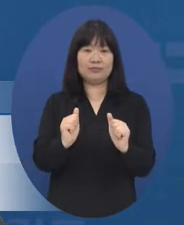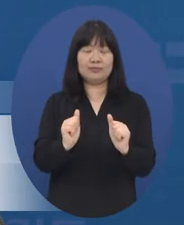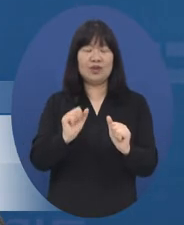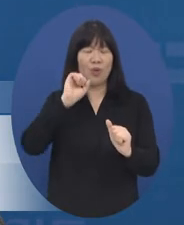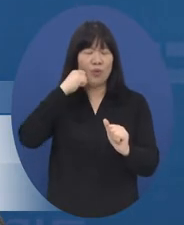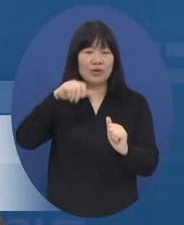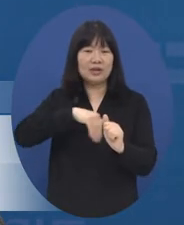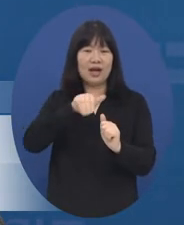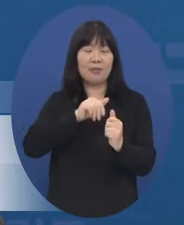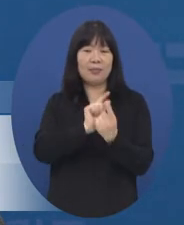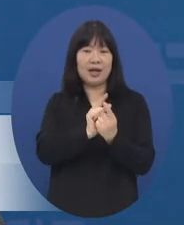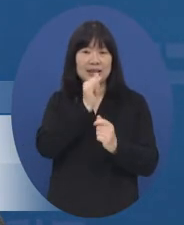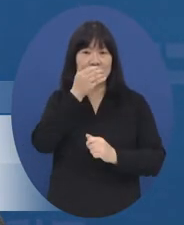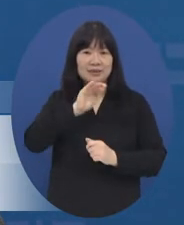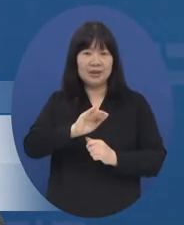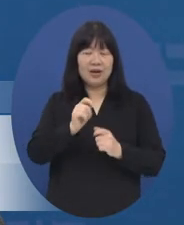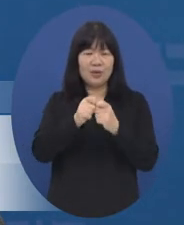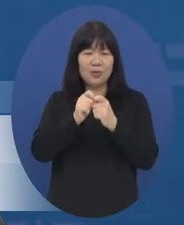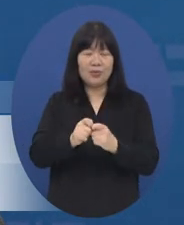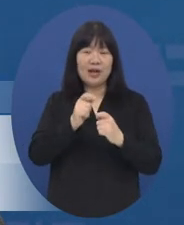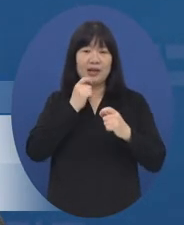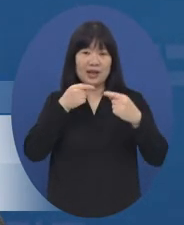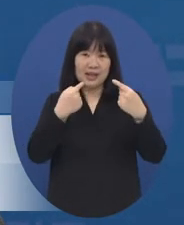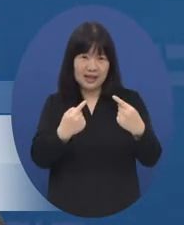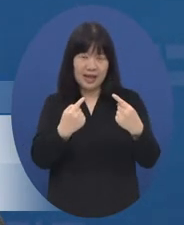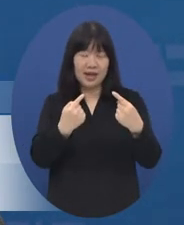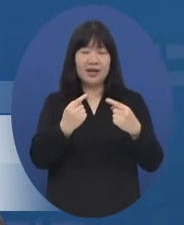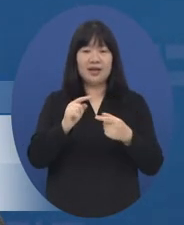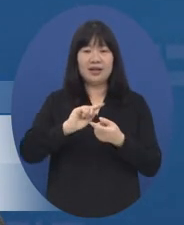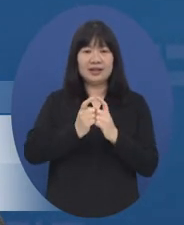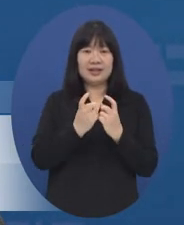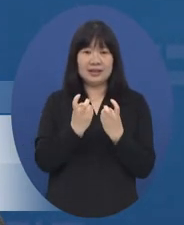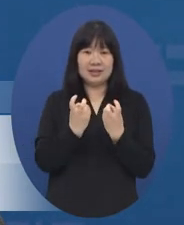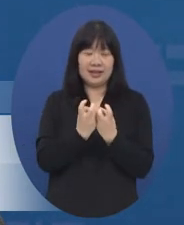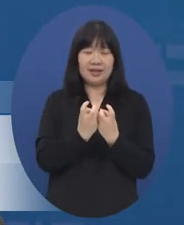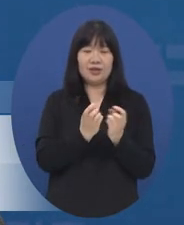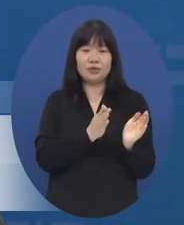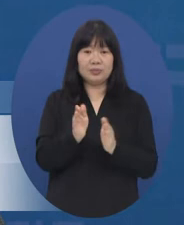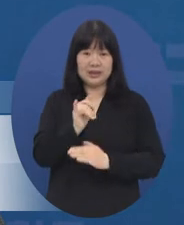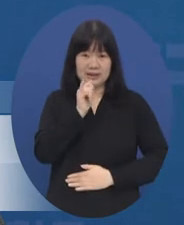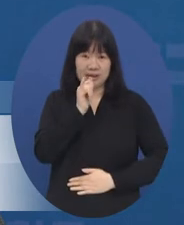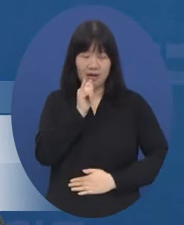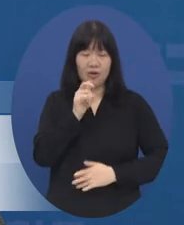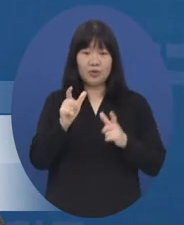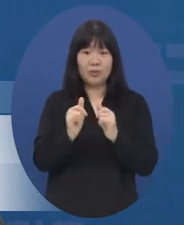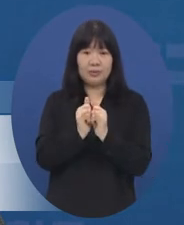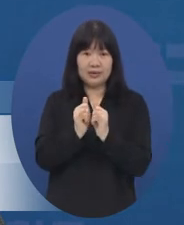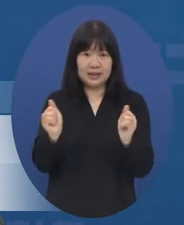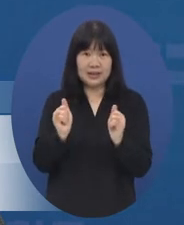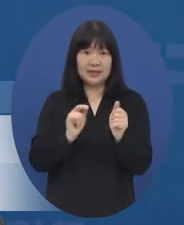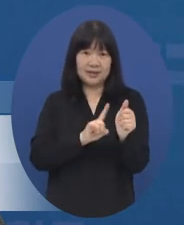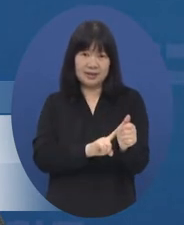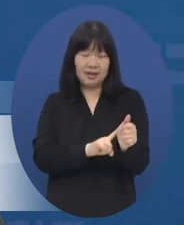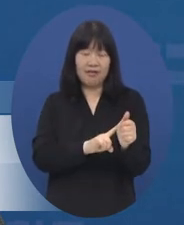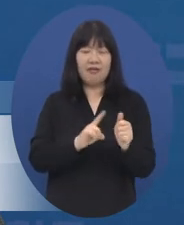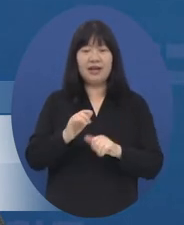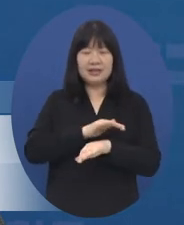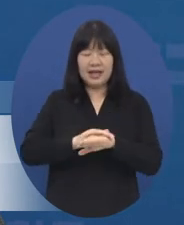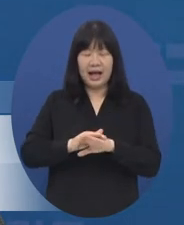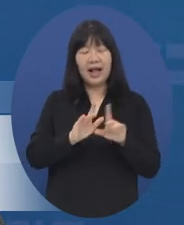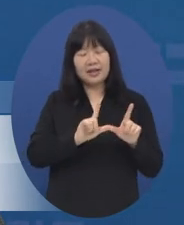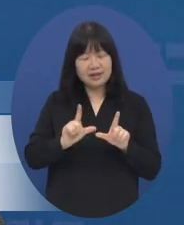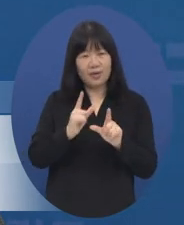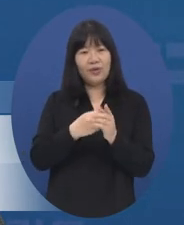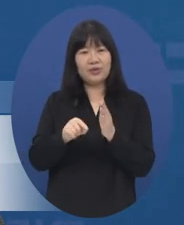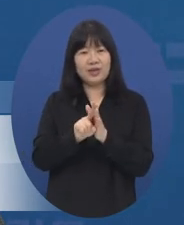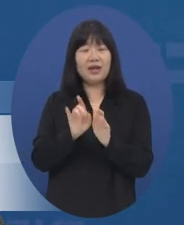또 꼼꼼하게 설 연휴, 설 명절 대책을 준비해서 우리 3,490만 도민들께서 연휴를 잘 지내실 수